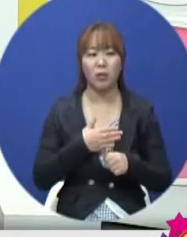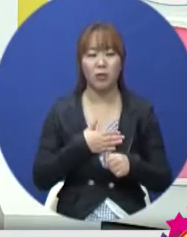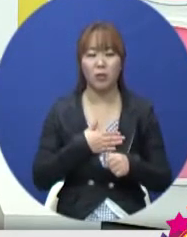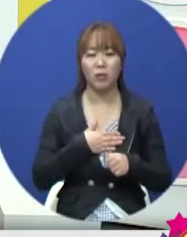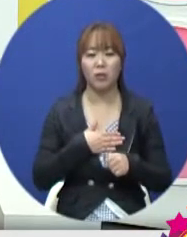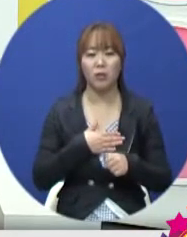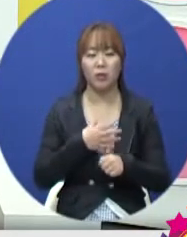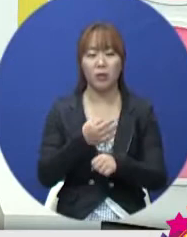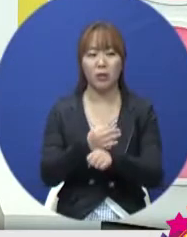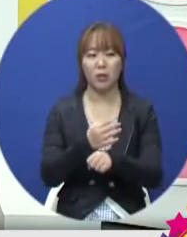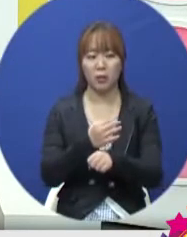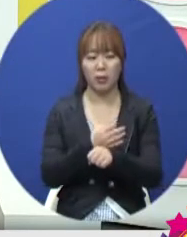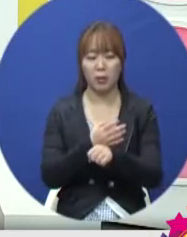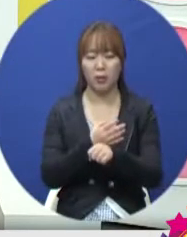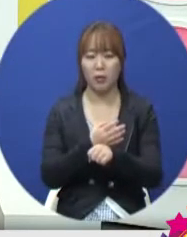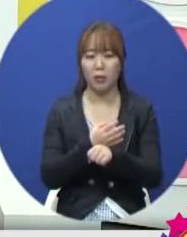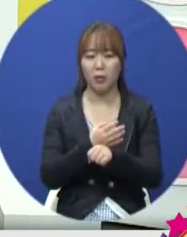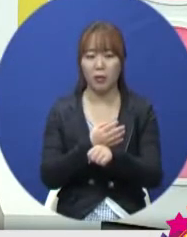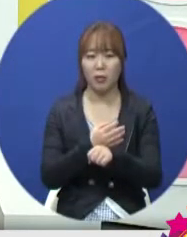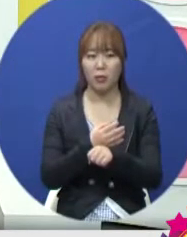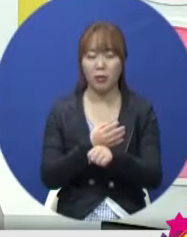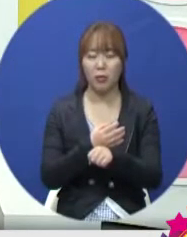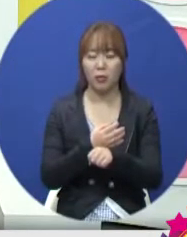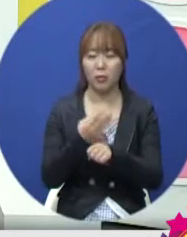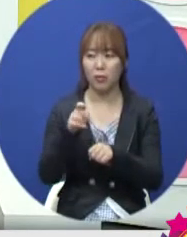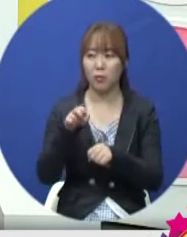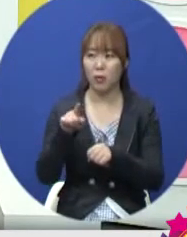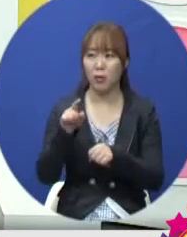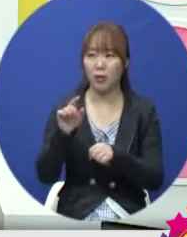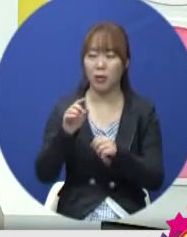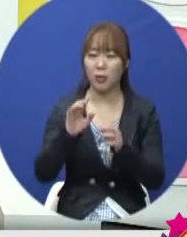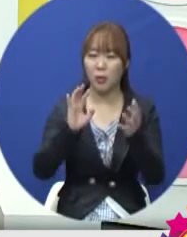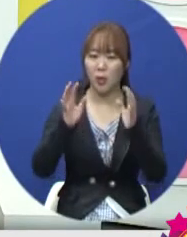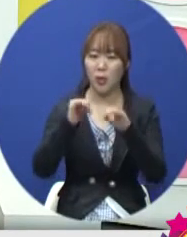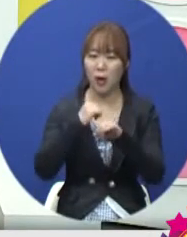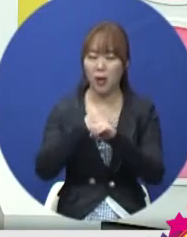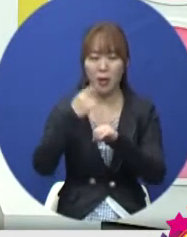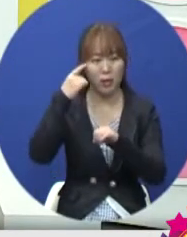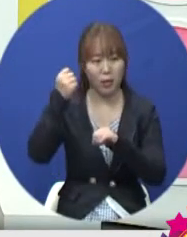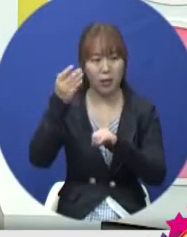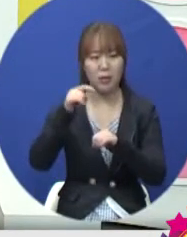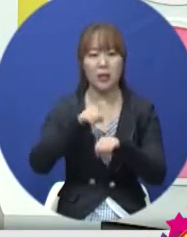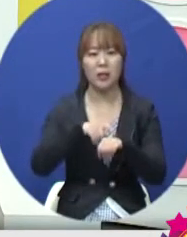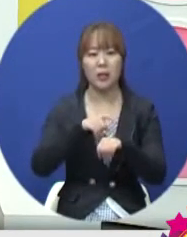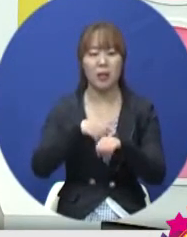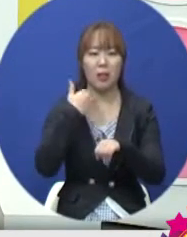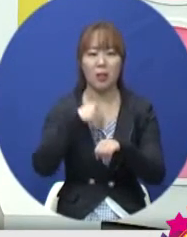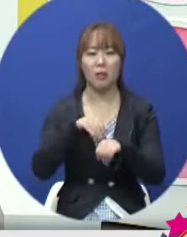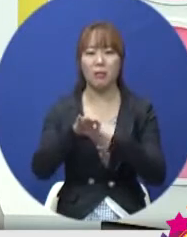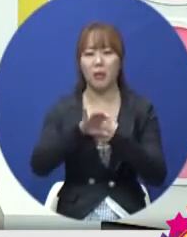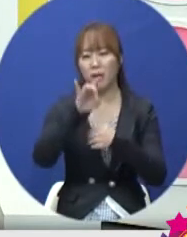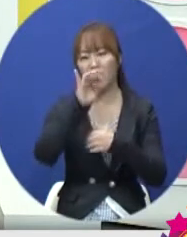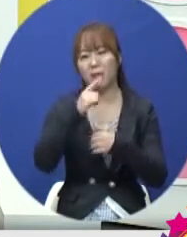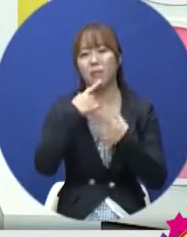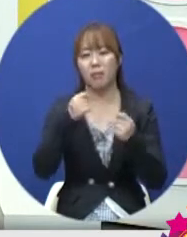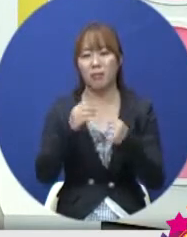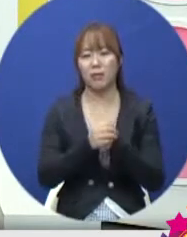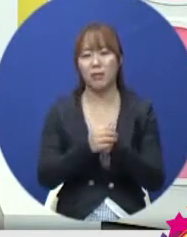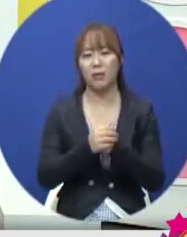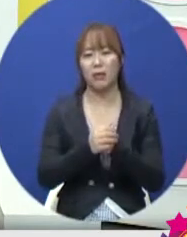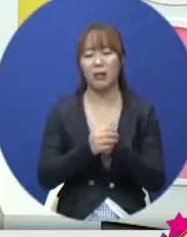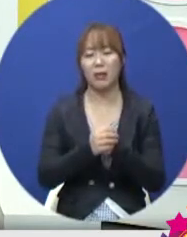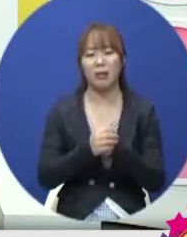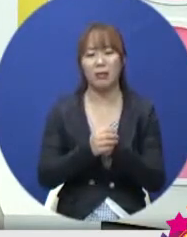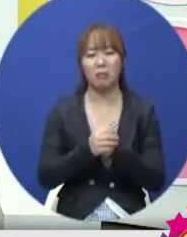유머를 좀 이제 같이 토론을 할까 하고 했었는데 시간이 안 되면은 못 하고요. 그래서 썰렁